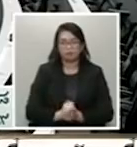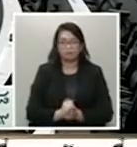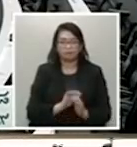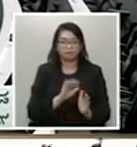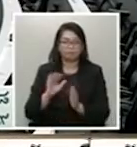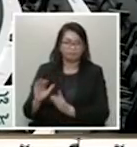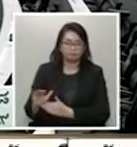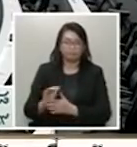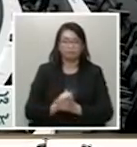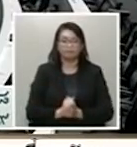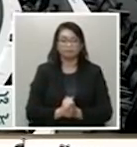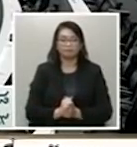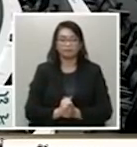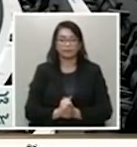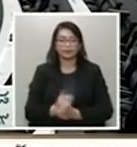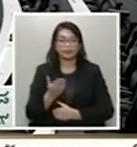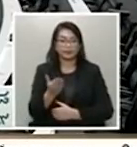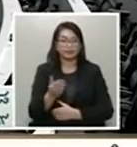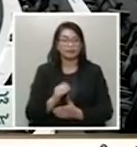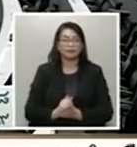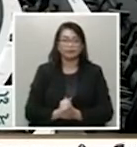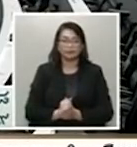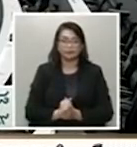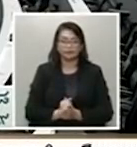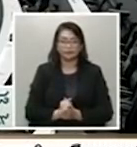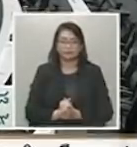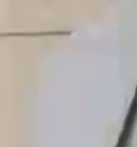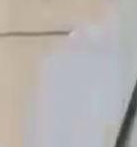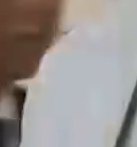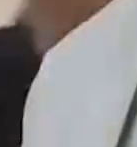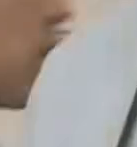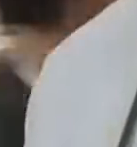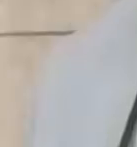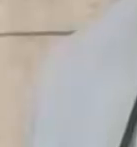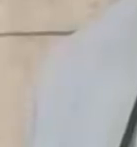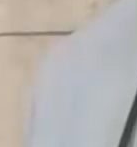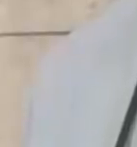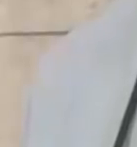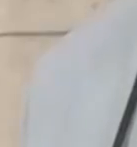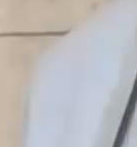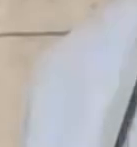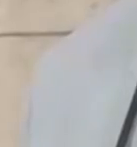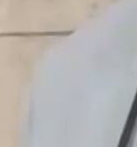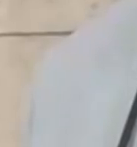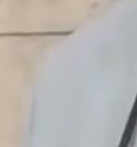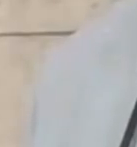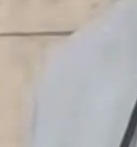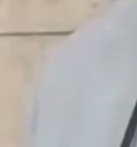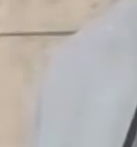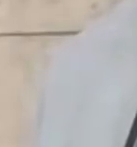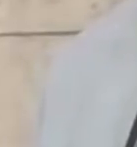ใช้วิธีนี้เนี่ย 1. มันทำลายวัฒนธรรมทางการเมืองที่ดีซึ่งมันน่าจะหมดไปแล้วตั้งนานแล้